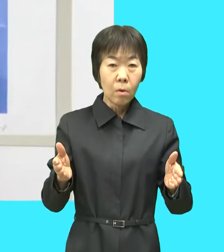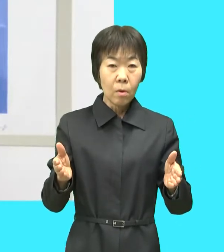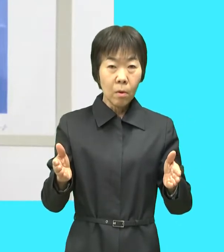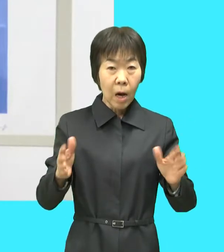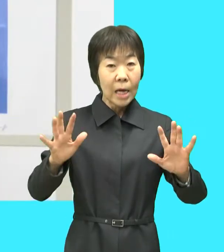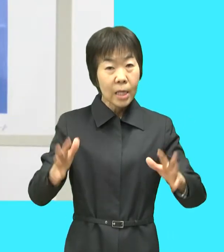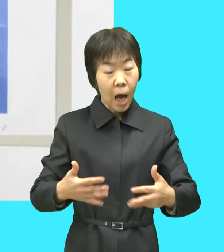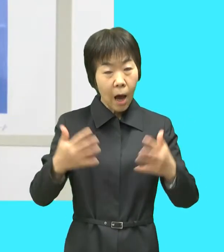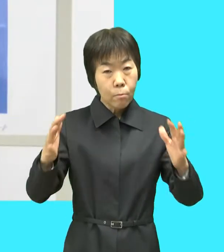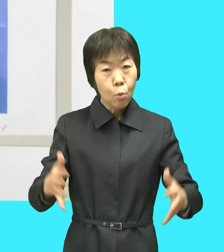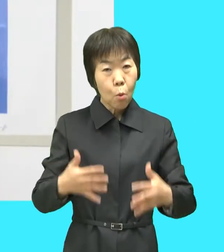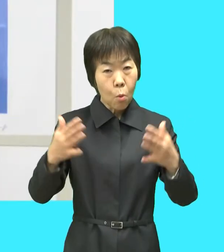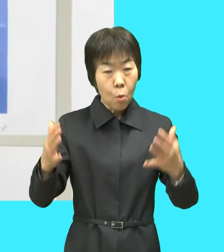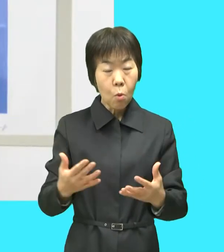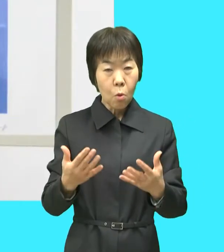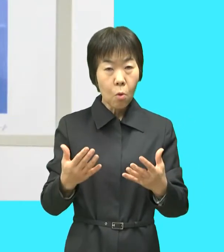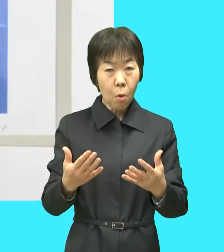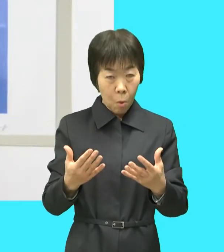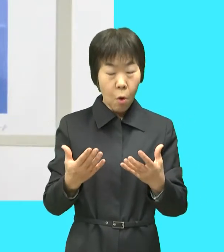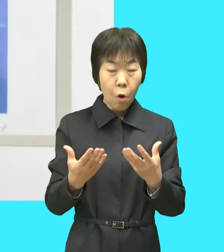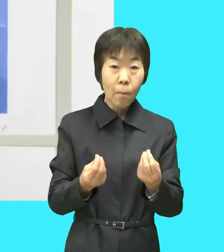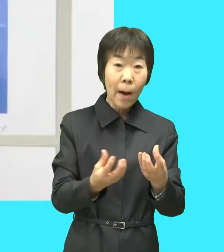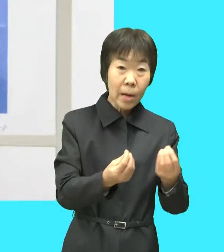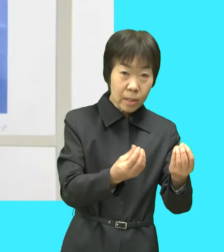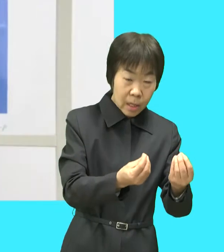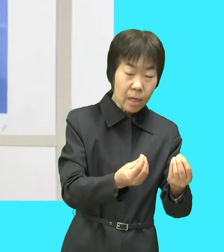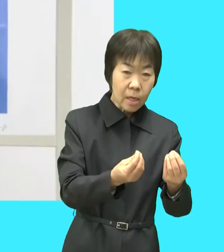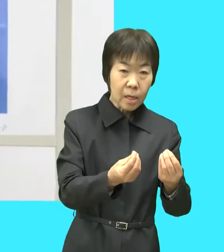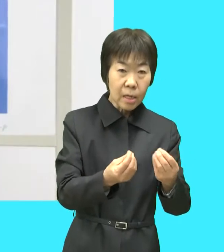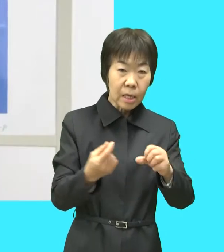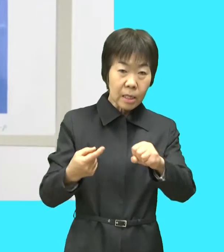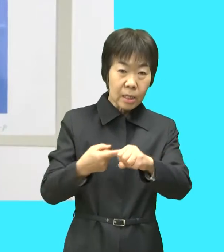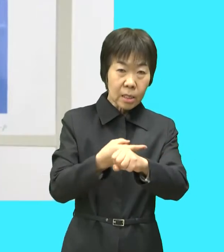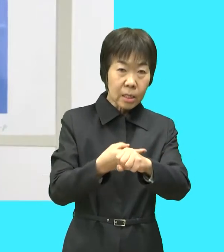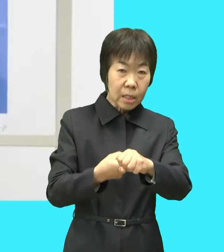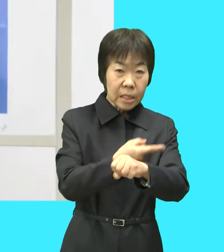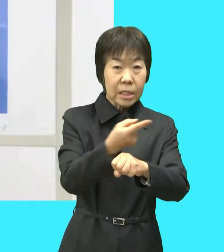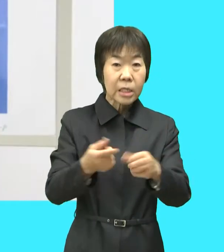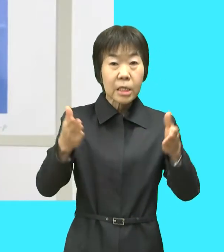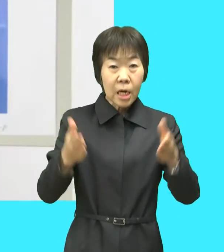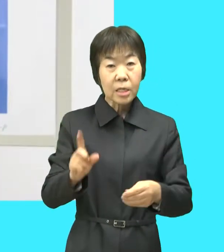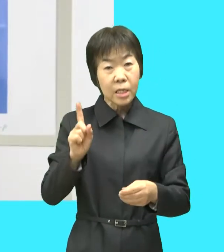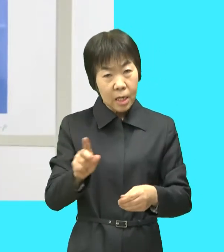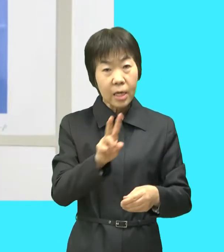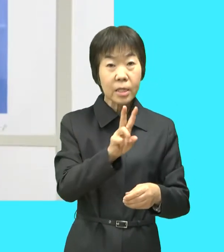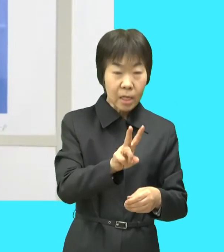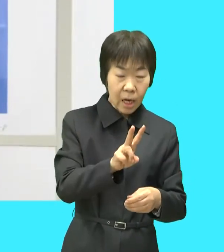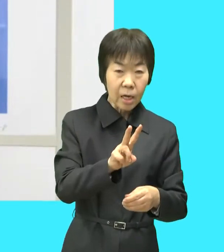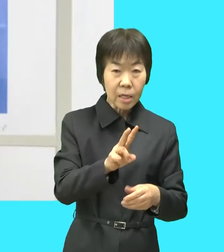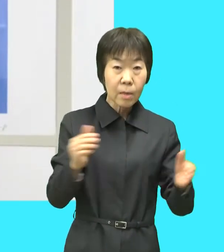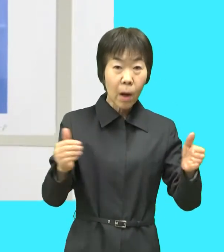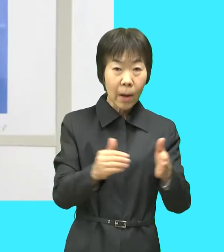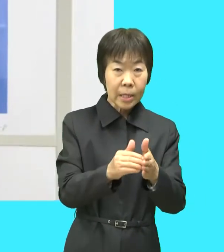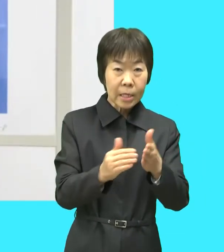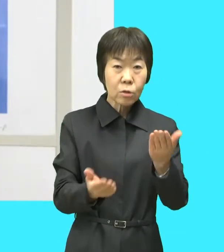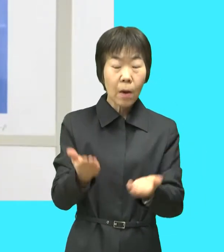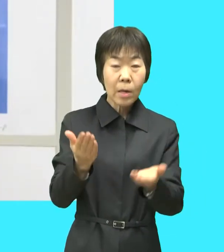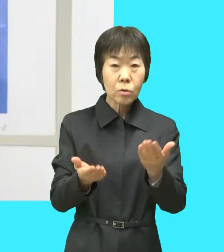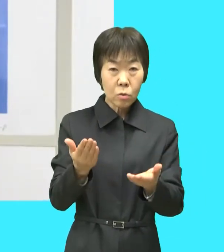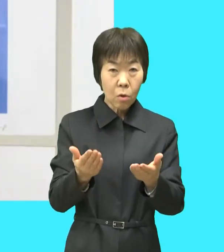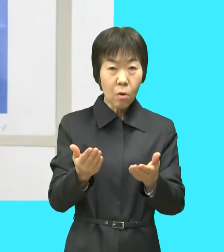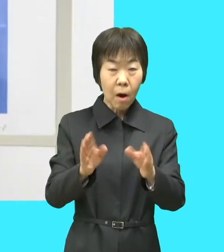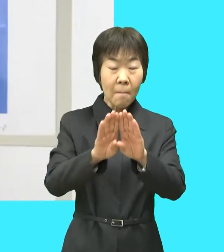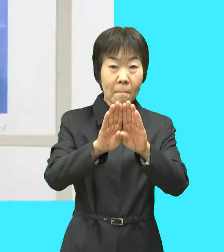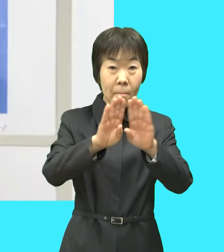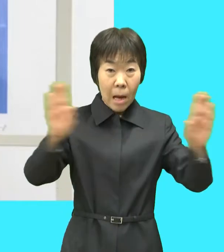ある程度暖房等をしっかりかけつつ1時間に1回2回、まあ、これまでに比べると例えば